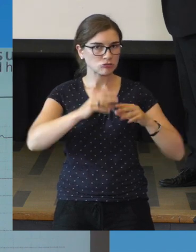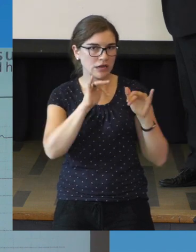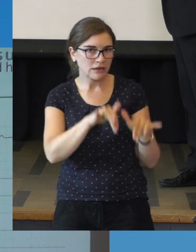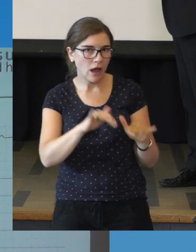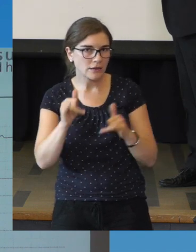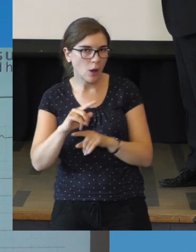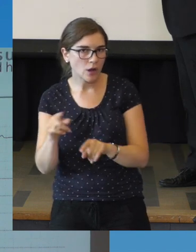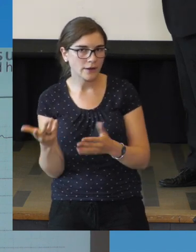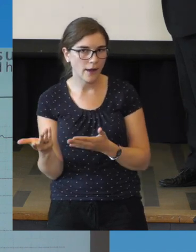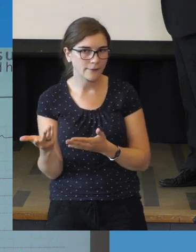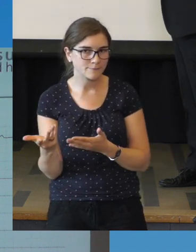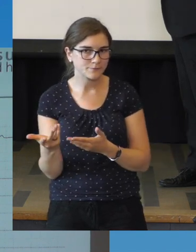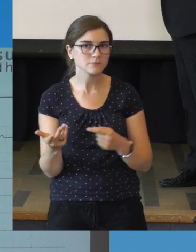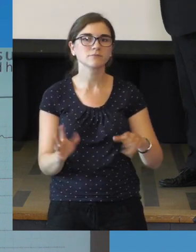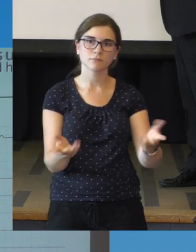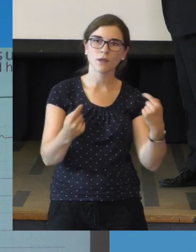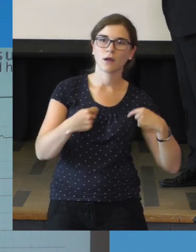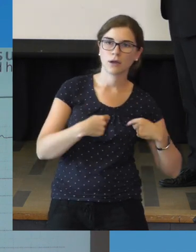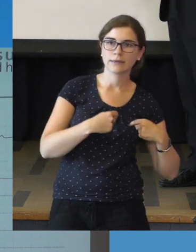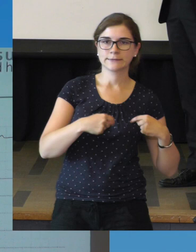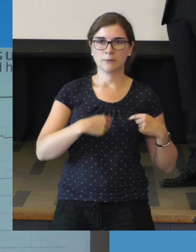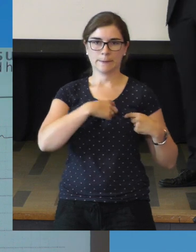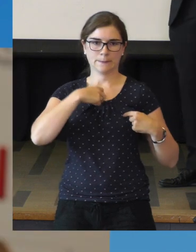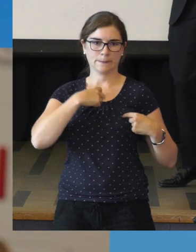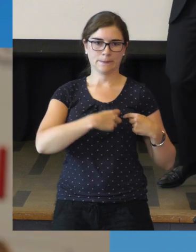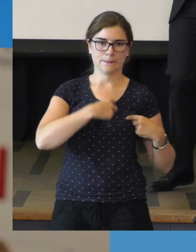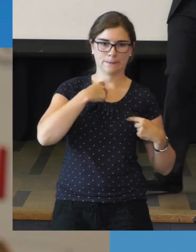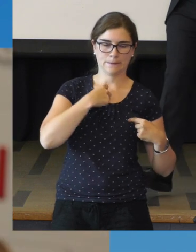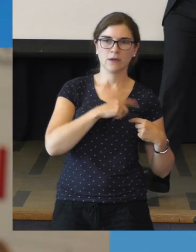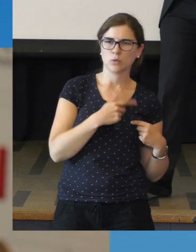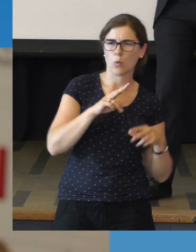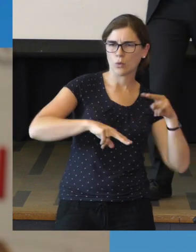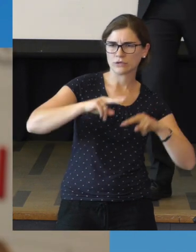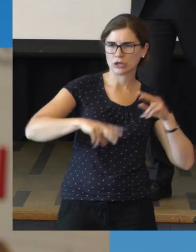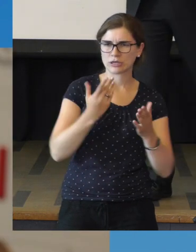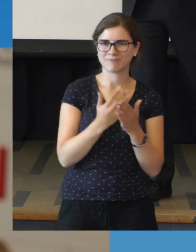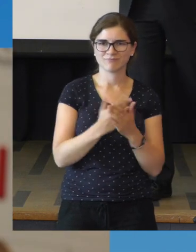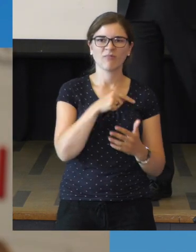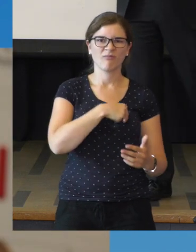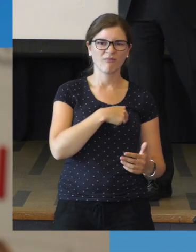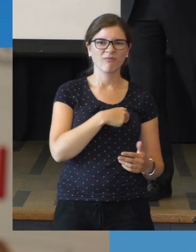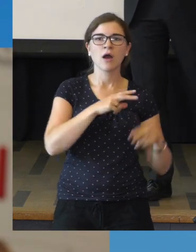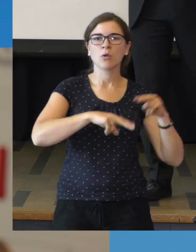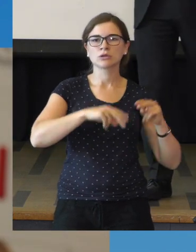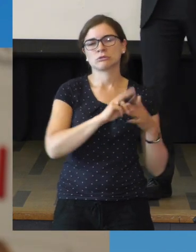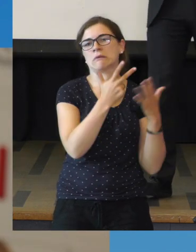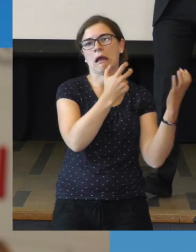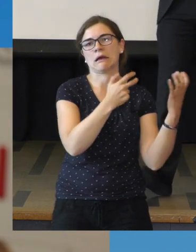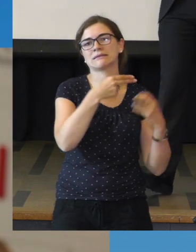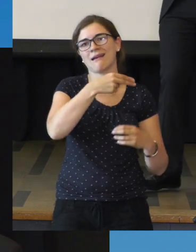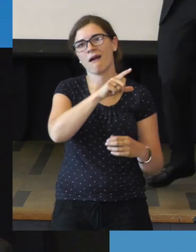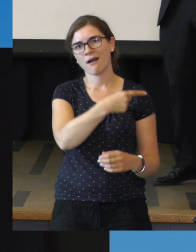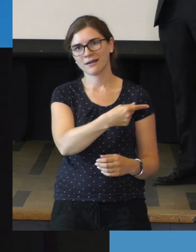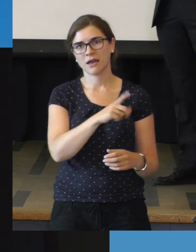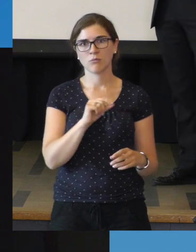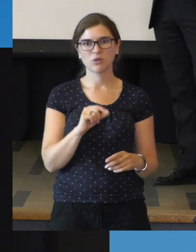dem linken Herzkammer und der Körperschlagader hier ungefähr 80 mm Hg darstellt. Das heißt, in der Herzkammer muss